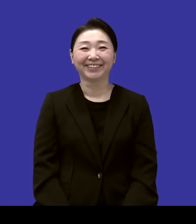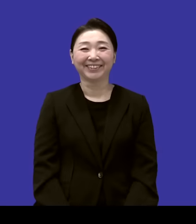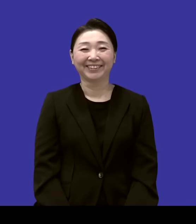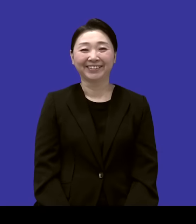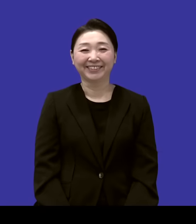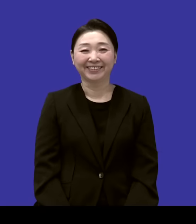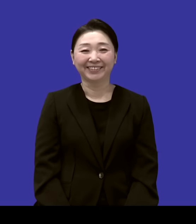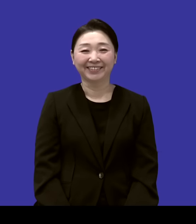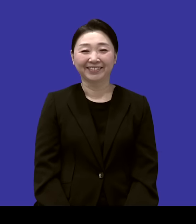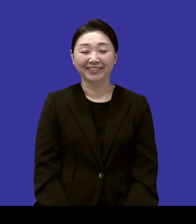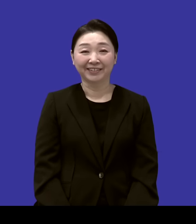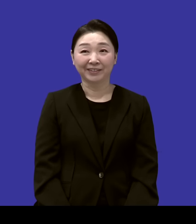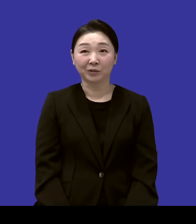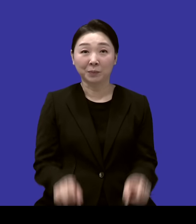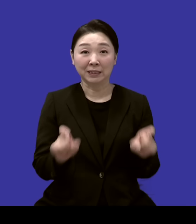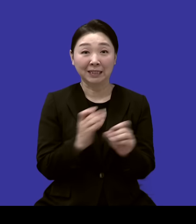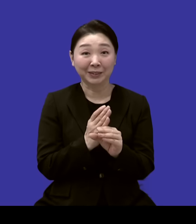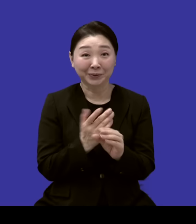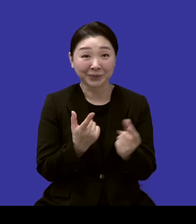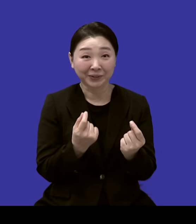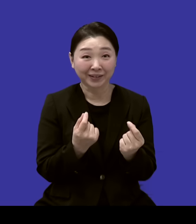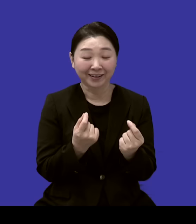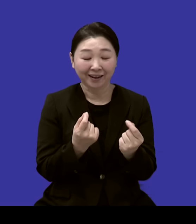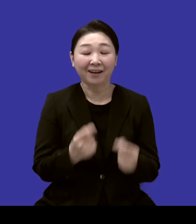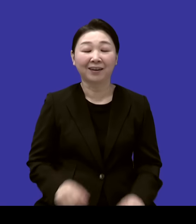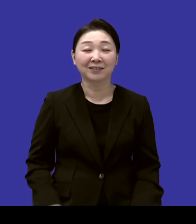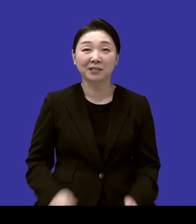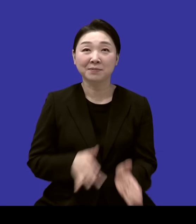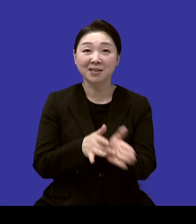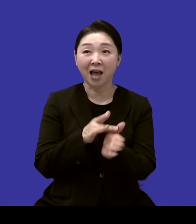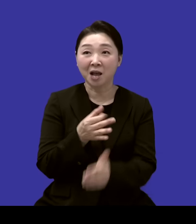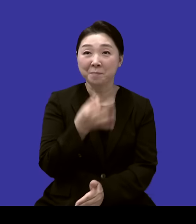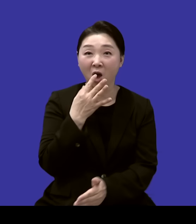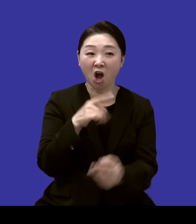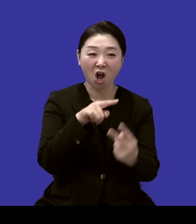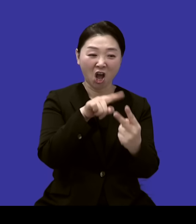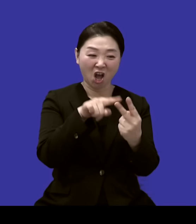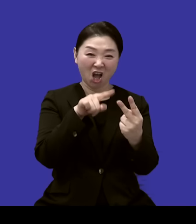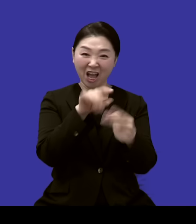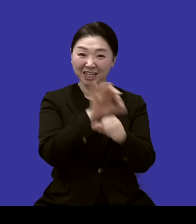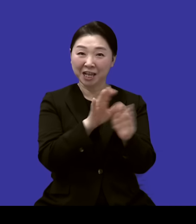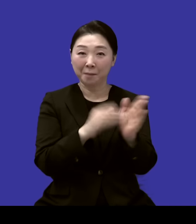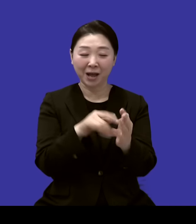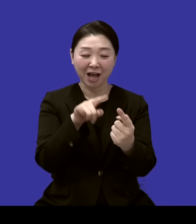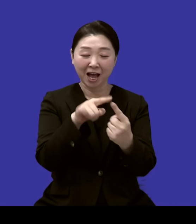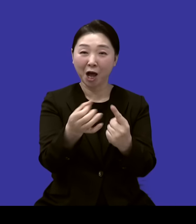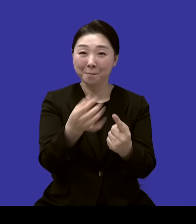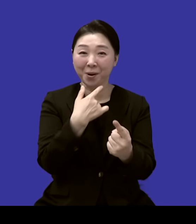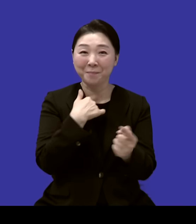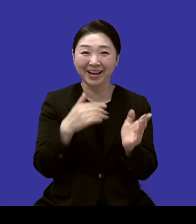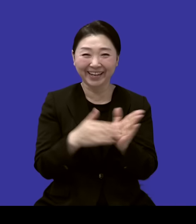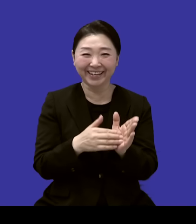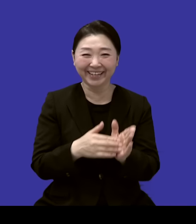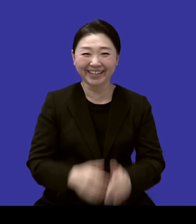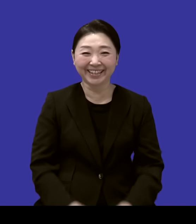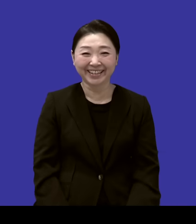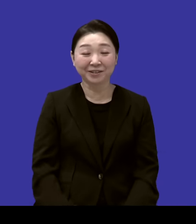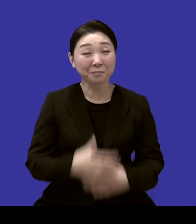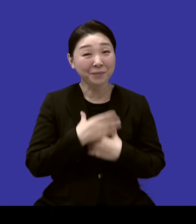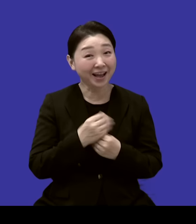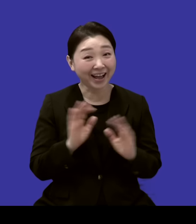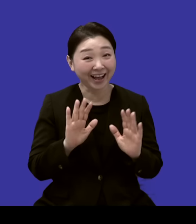아니, 방송 중에 좀 긴장하신다고 그래서. 네, 우황첨신안을 지금 2개 사왔는데 하나를 먹고 왔습니다. 아니, 저희 좀